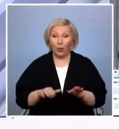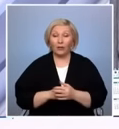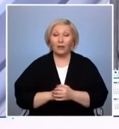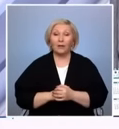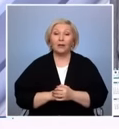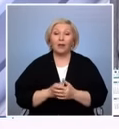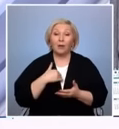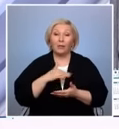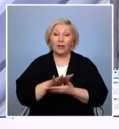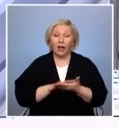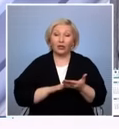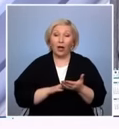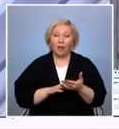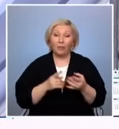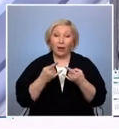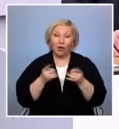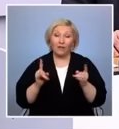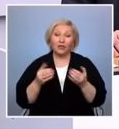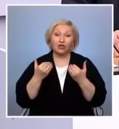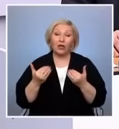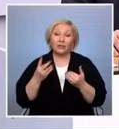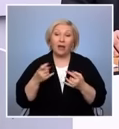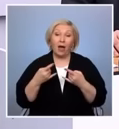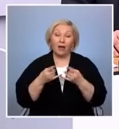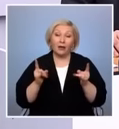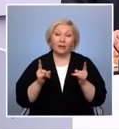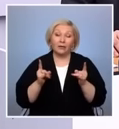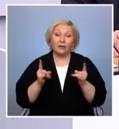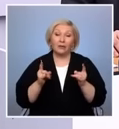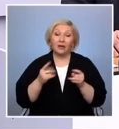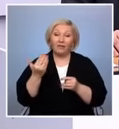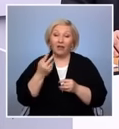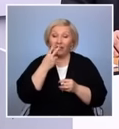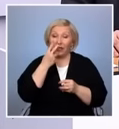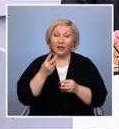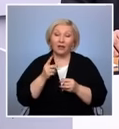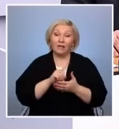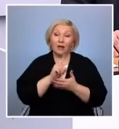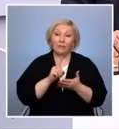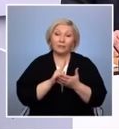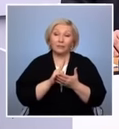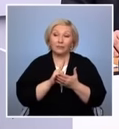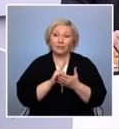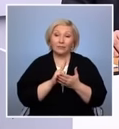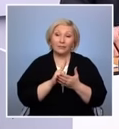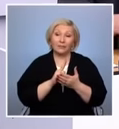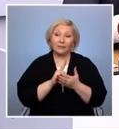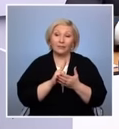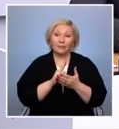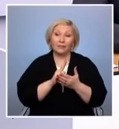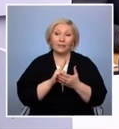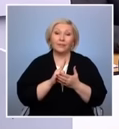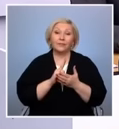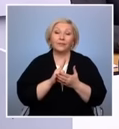конечно, Хабиров хотел сказать не пельмени, а пигмеи. Ну, тогда пигмеям должно было быть обидно. Точно не знаю, но прозвучало именно